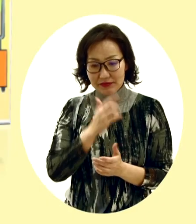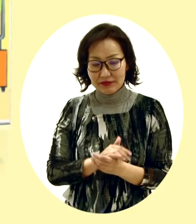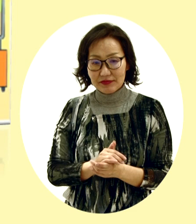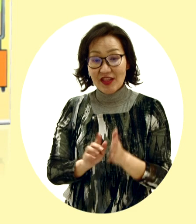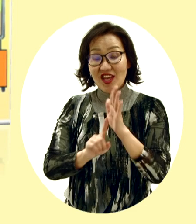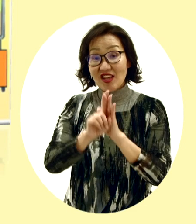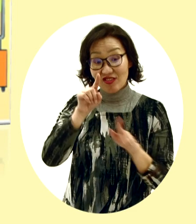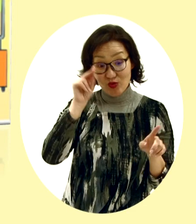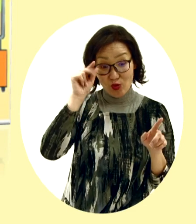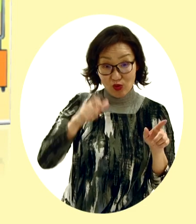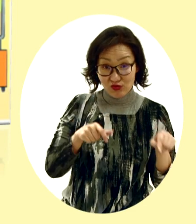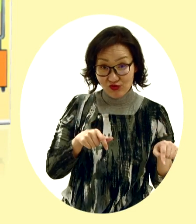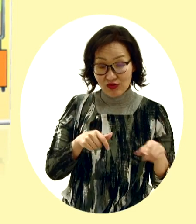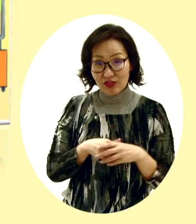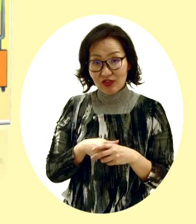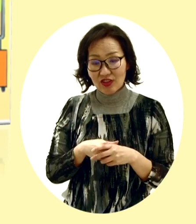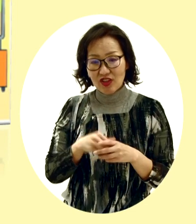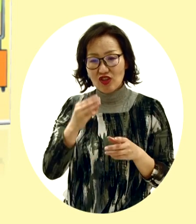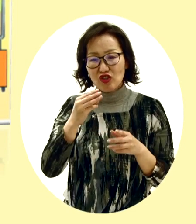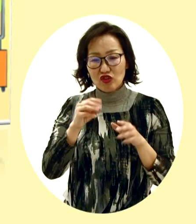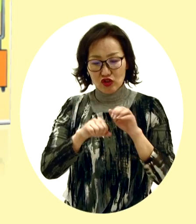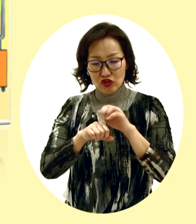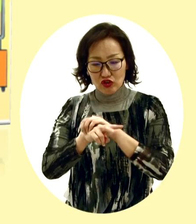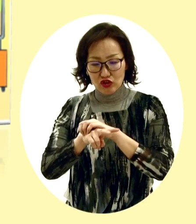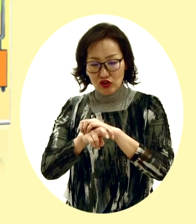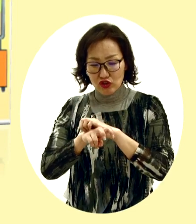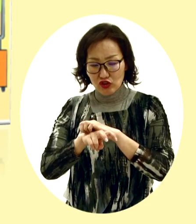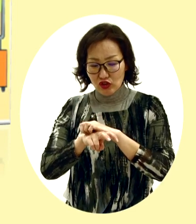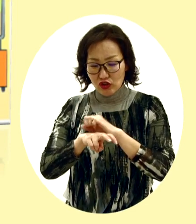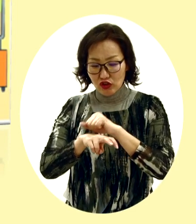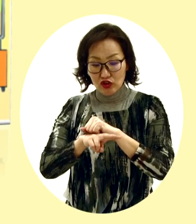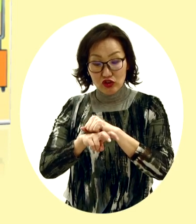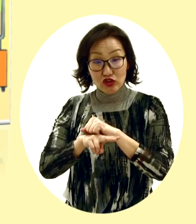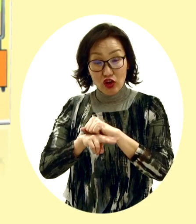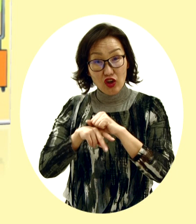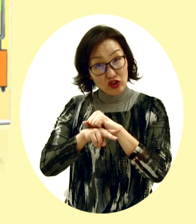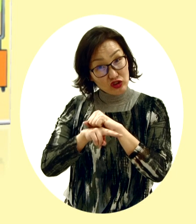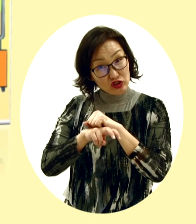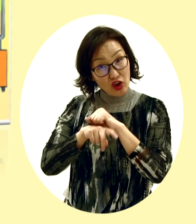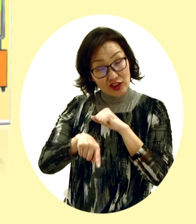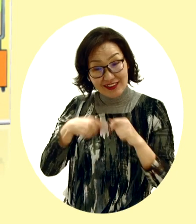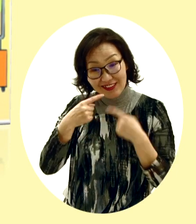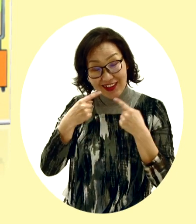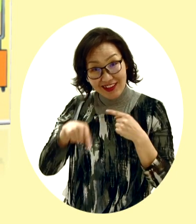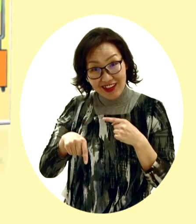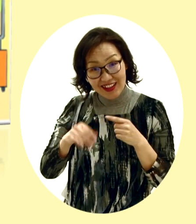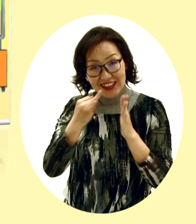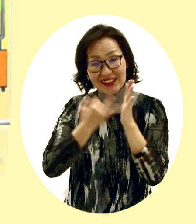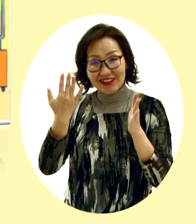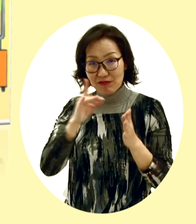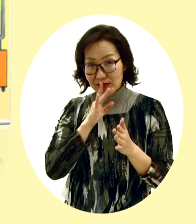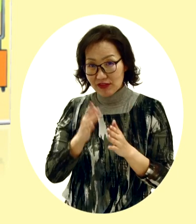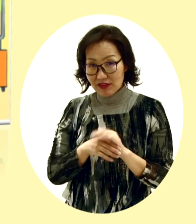За, эхний сурагч. Шоргоолчны талаар ихтгэл тавих чинь гэж бодоод үзье бүгдээрээ. Тэгэхээр энэ сурагчийн